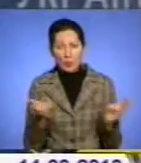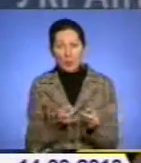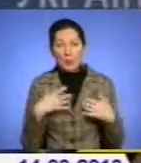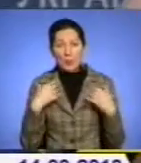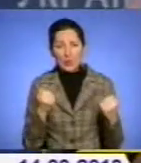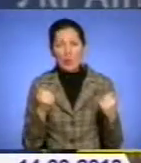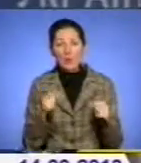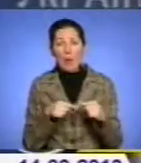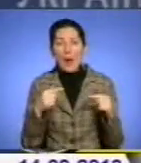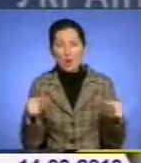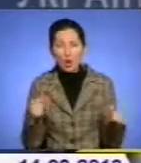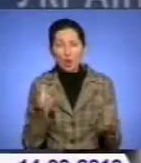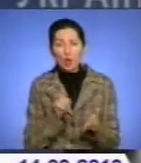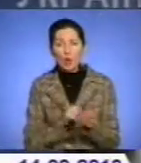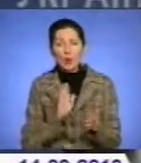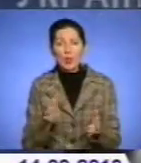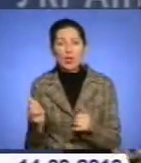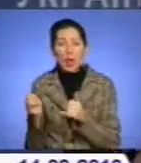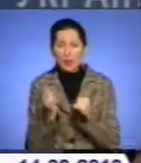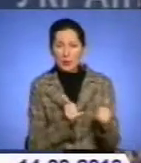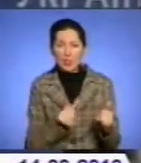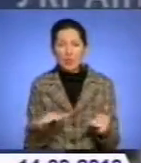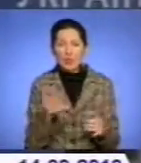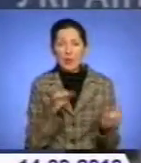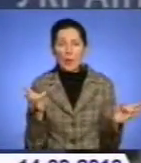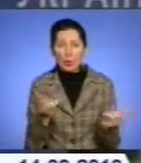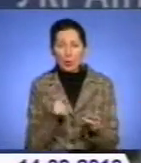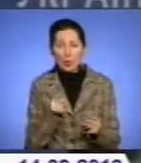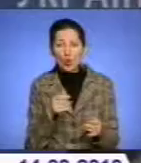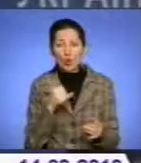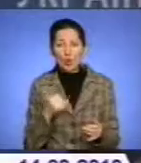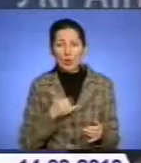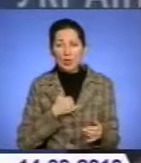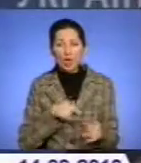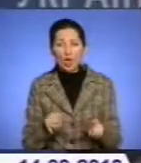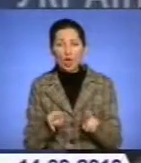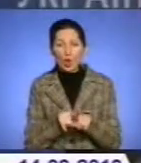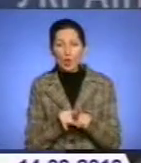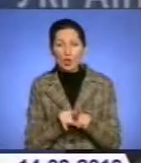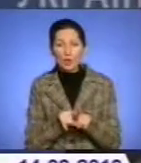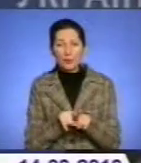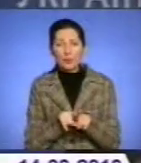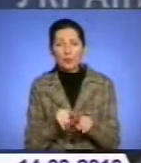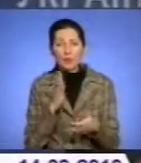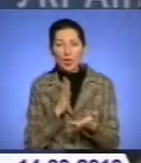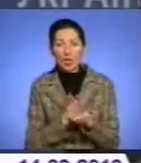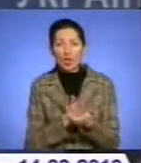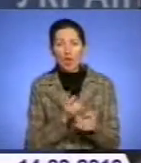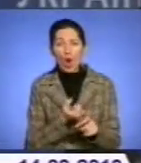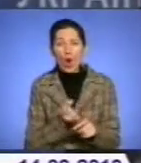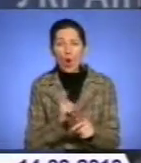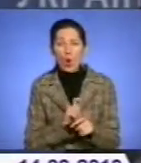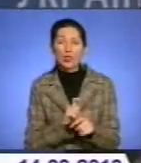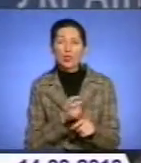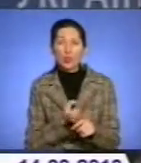оборудовании, должен быть обеспечен всем необходимым. И вот тут у нас тоже есть очень-очень